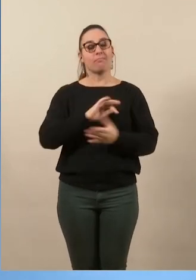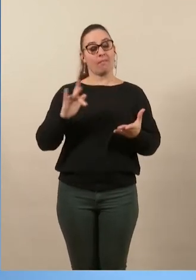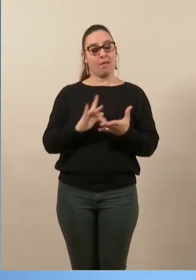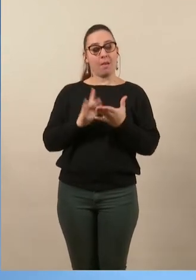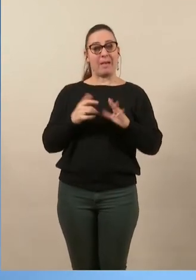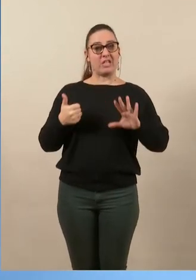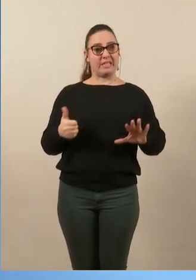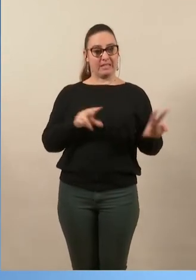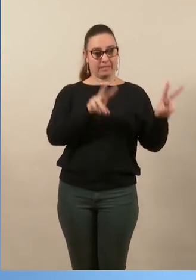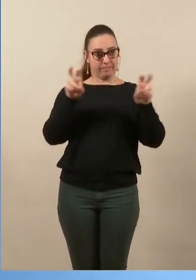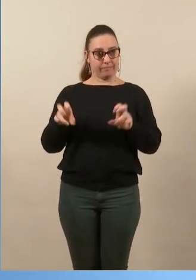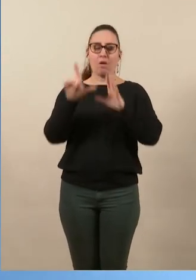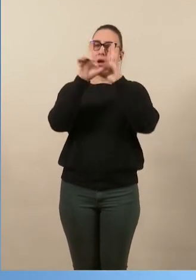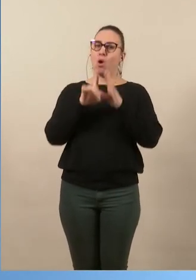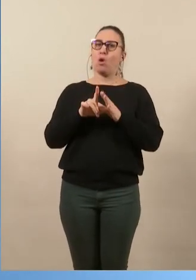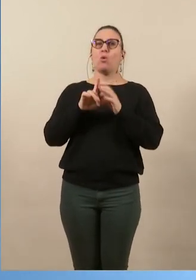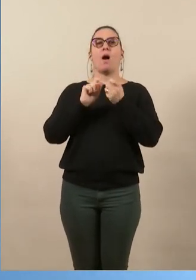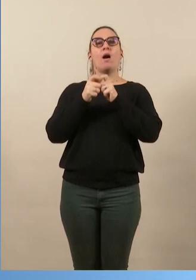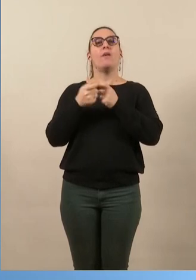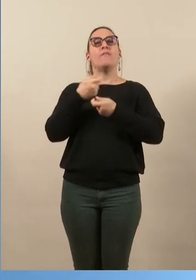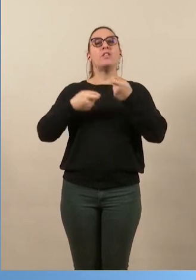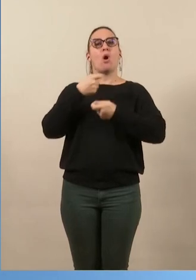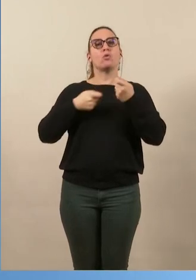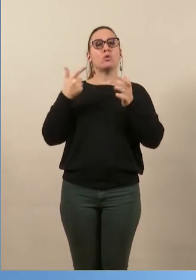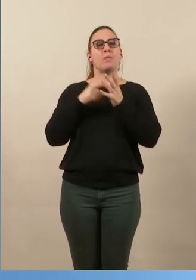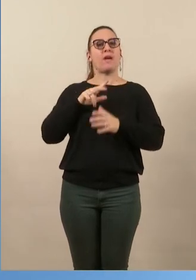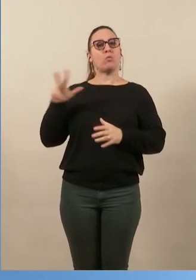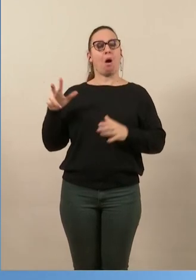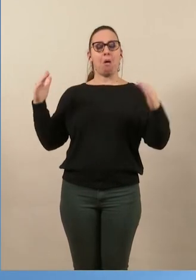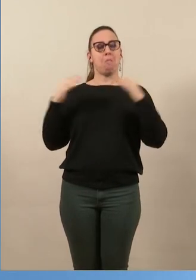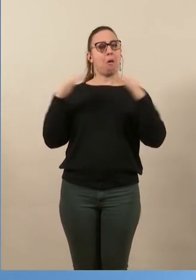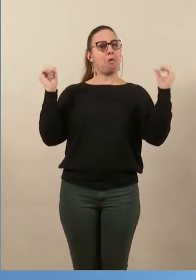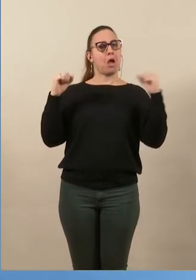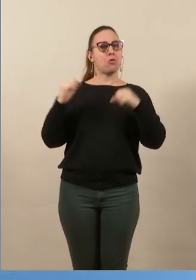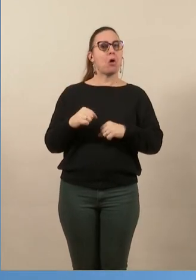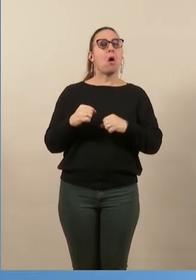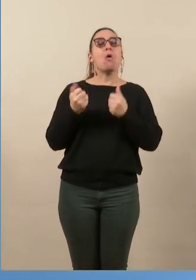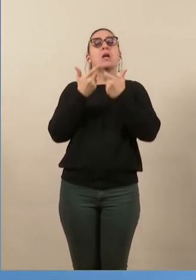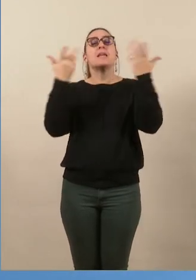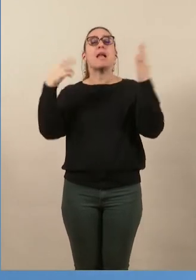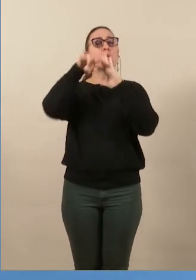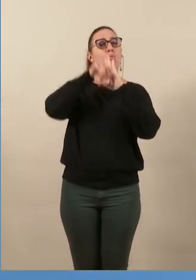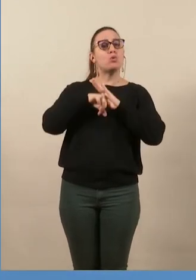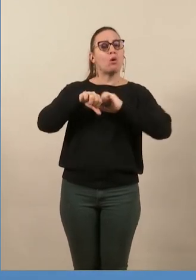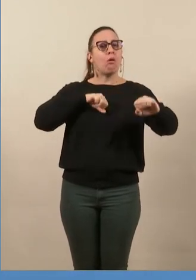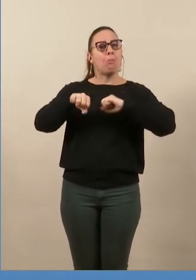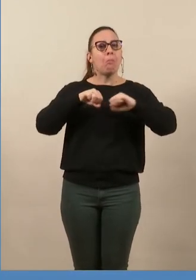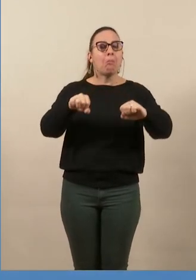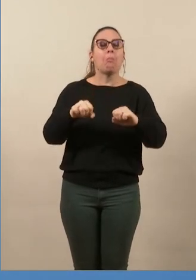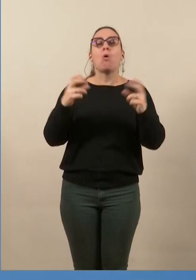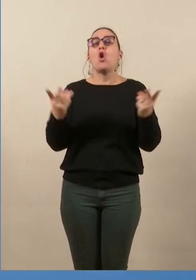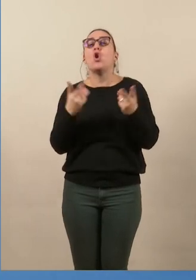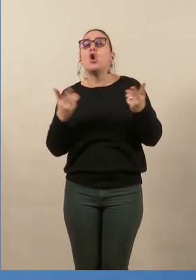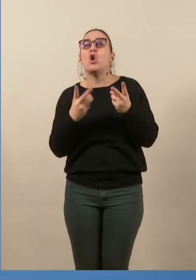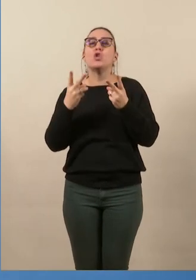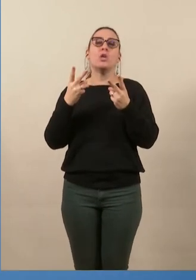cite la loi de finan 2023 acté finalement un statut quo avec seulement quelques mesures en faveur des collectivités une légère augmentation de